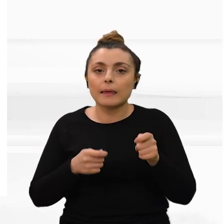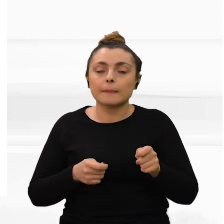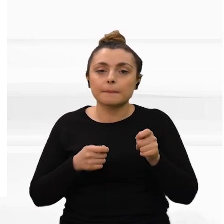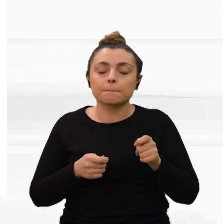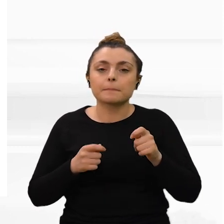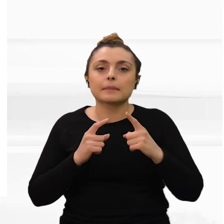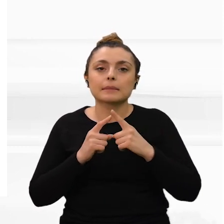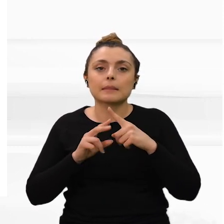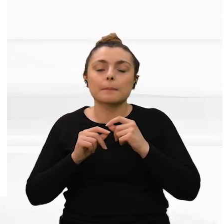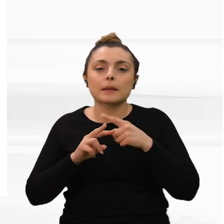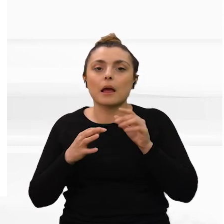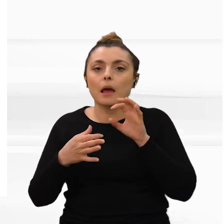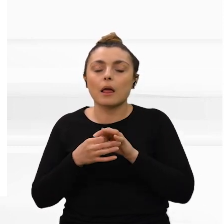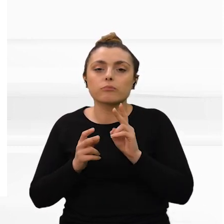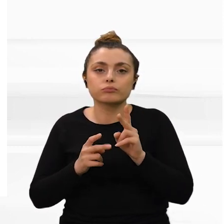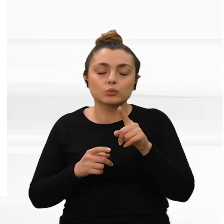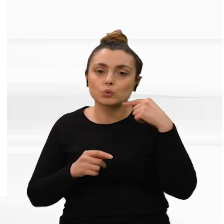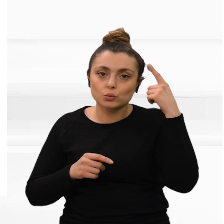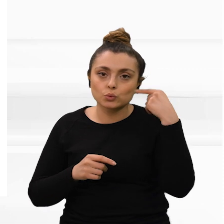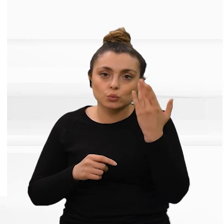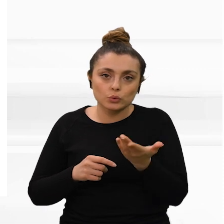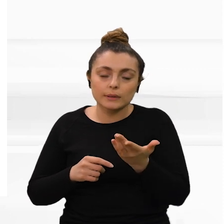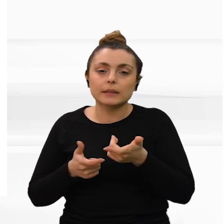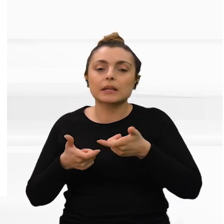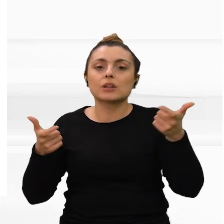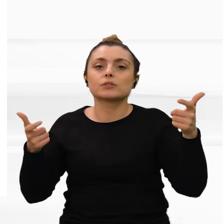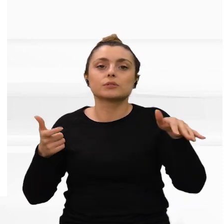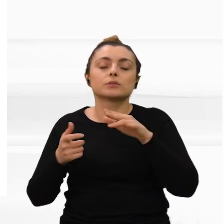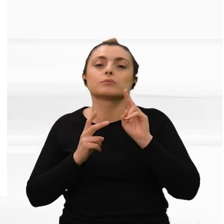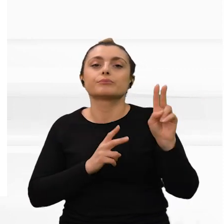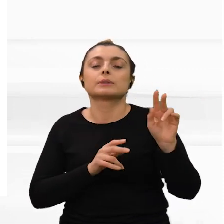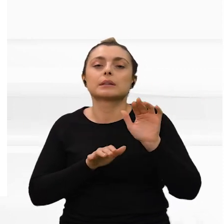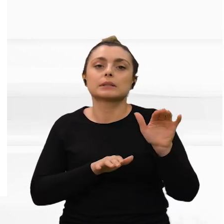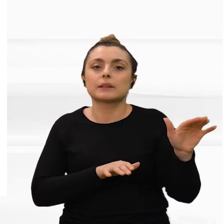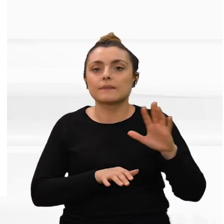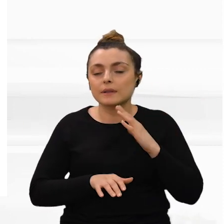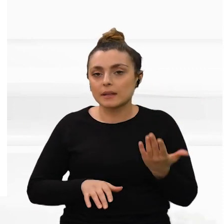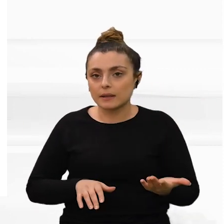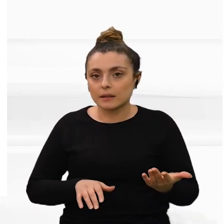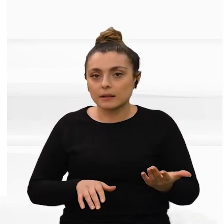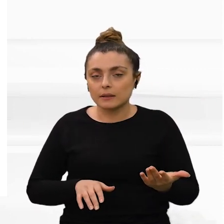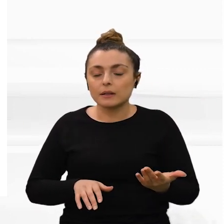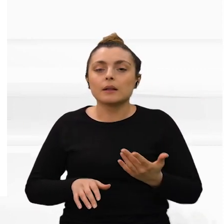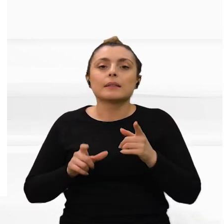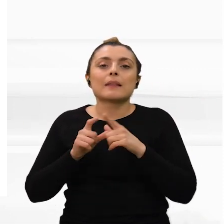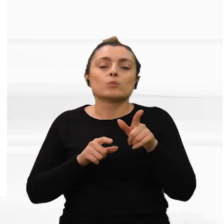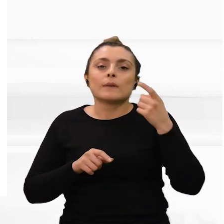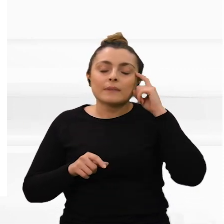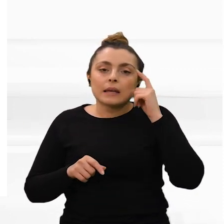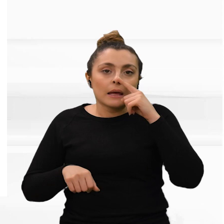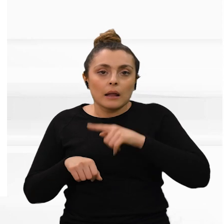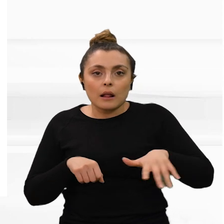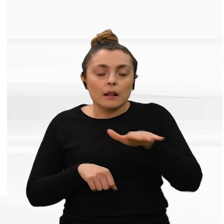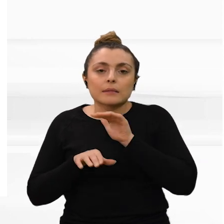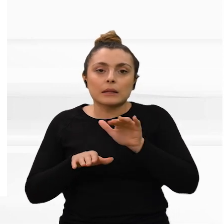eğitim tabakalaşma ilişkisine dayanan bu düşüncesi geniş kitleler tarafından desteklenmiştir ve insan bu